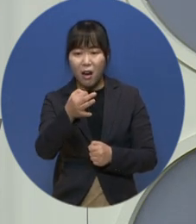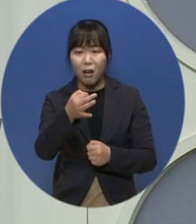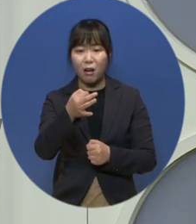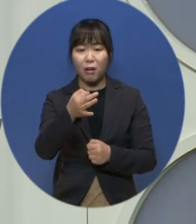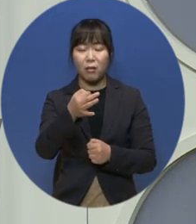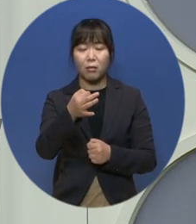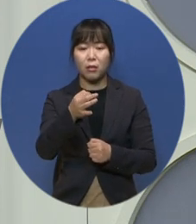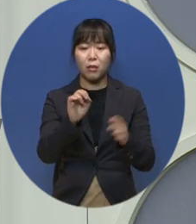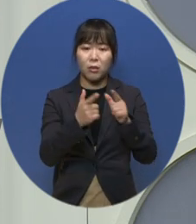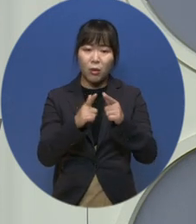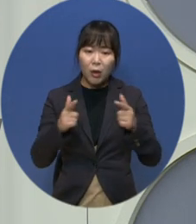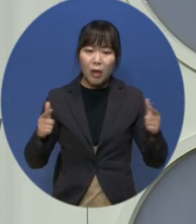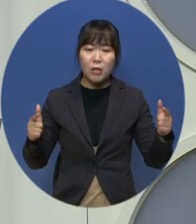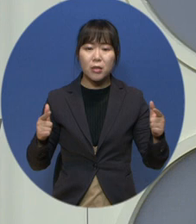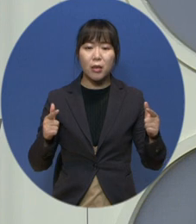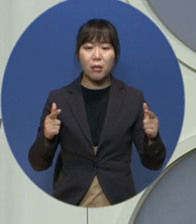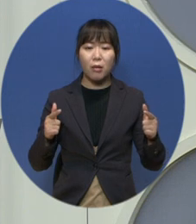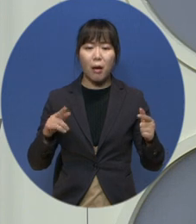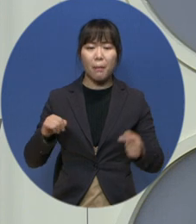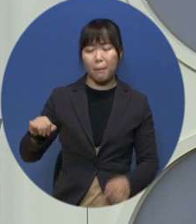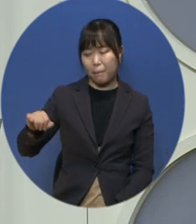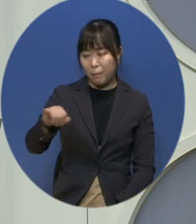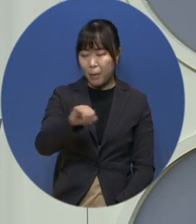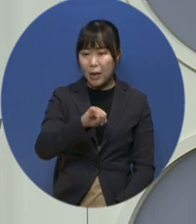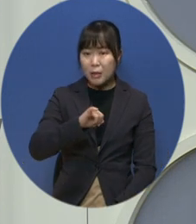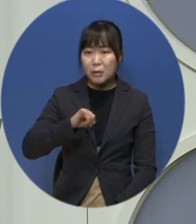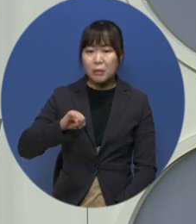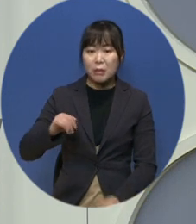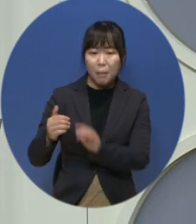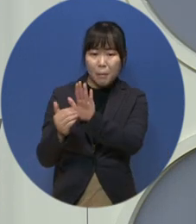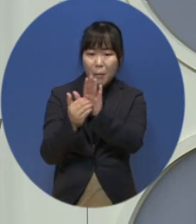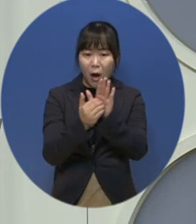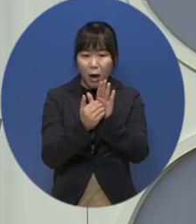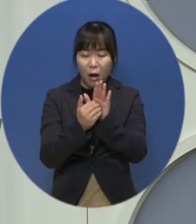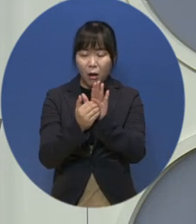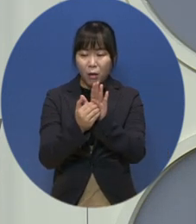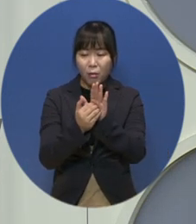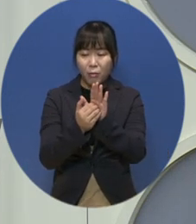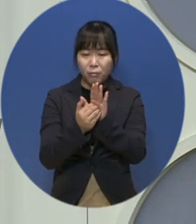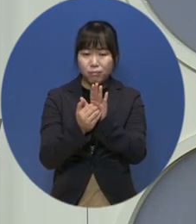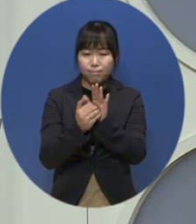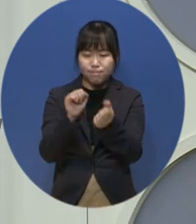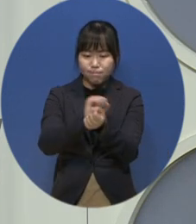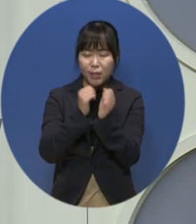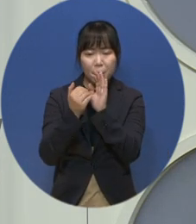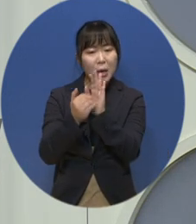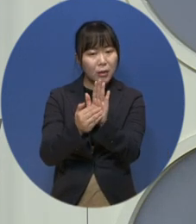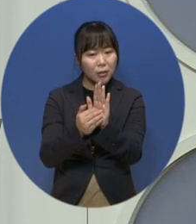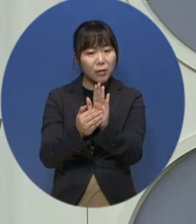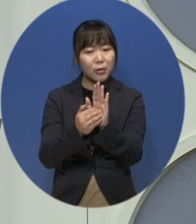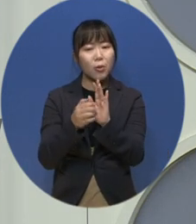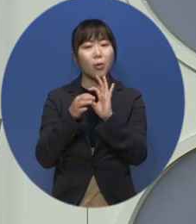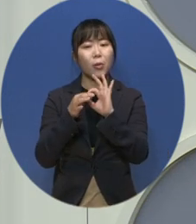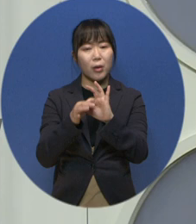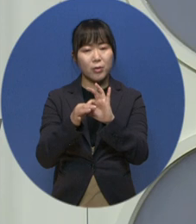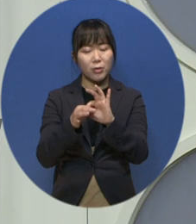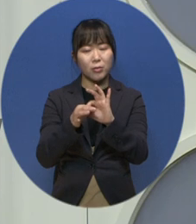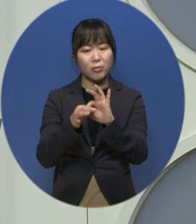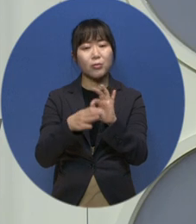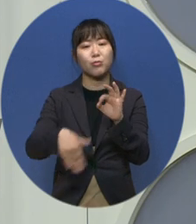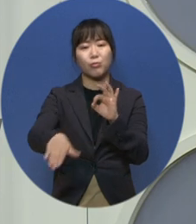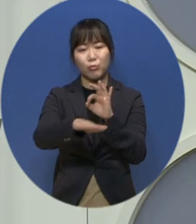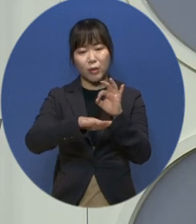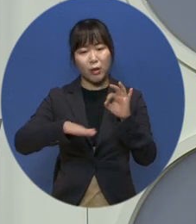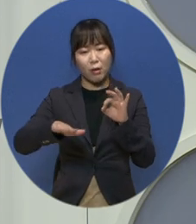가지 바이러스가 어떻게 이게 차단을 시켜야 될지 그런 거에 대한 거는 끊임없이